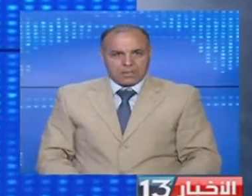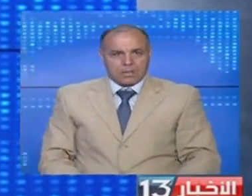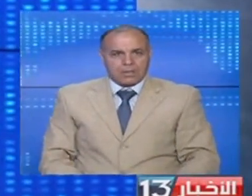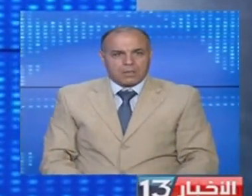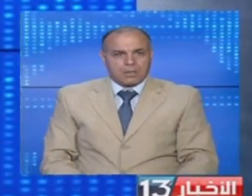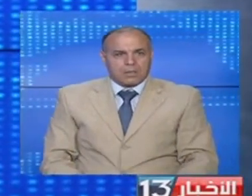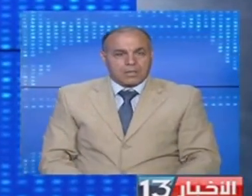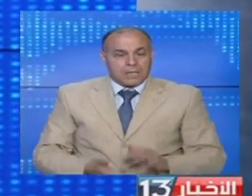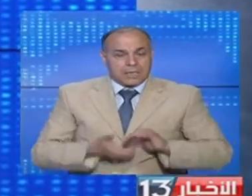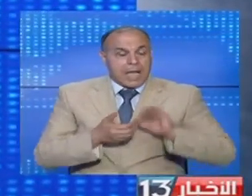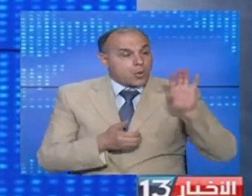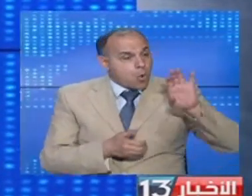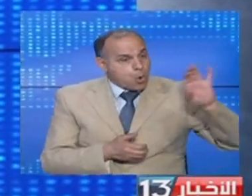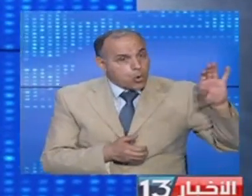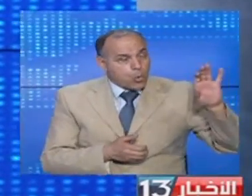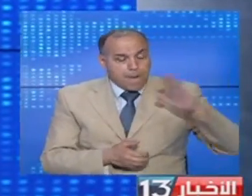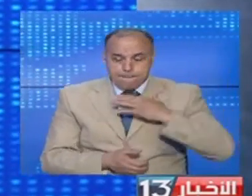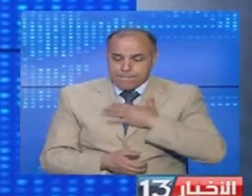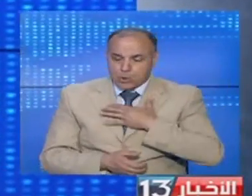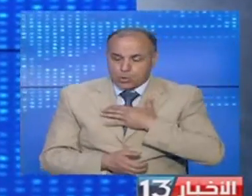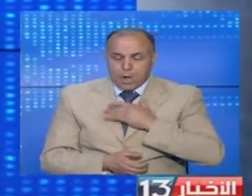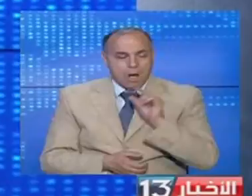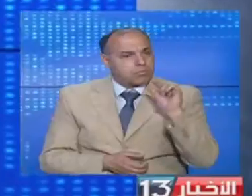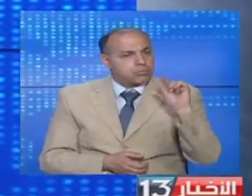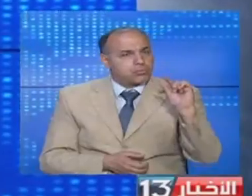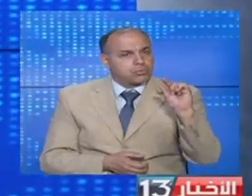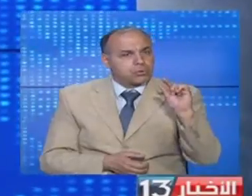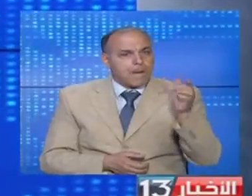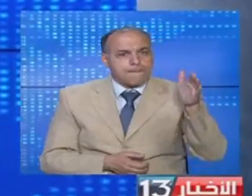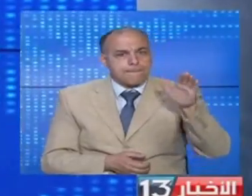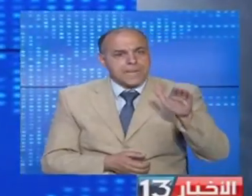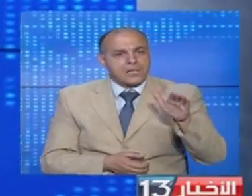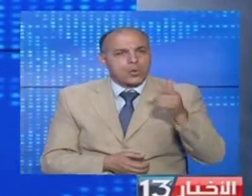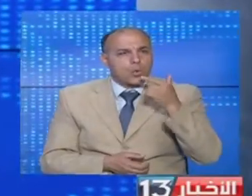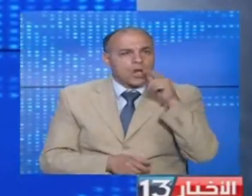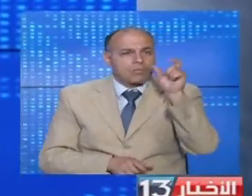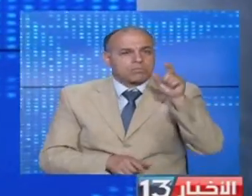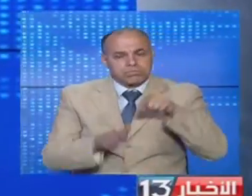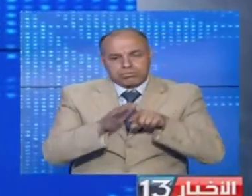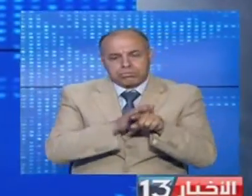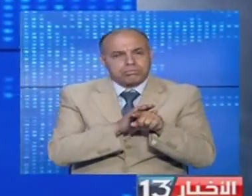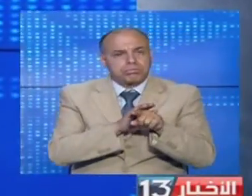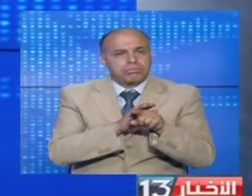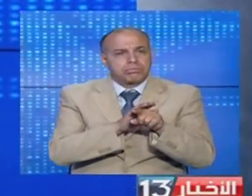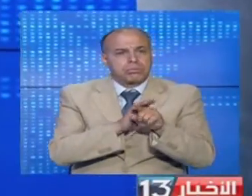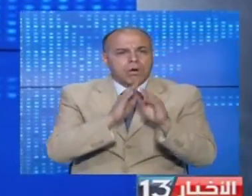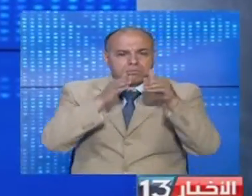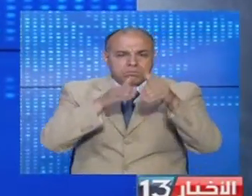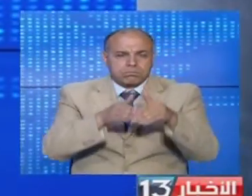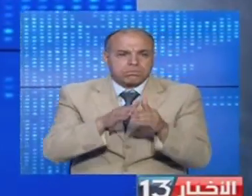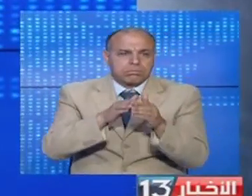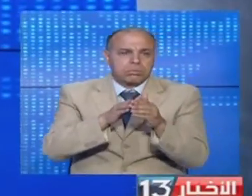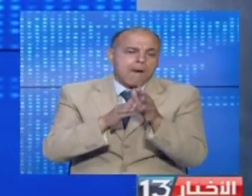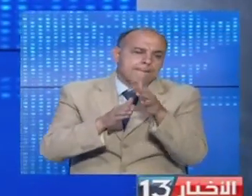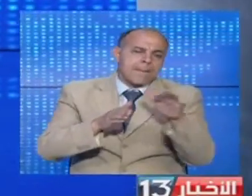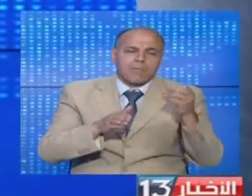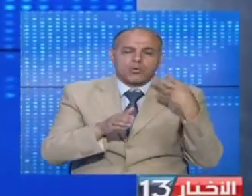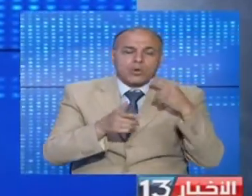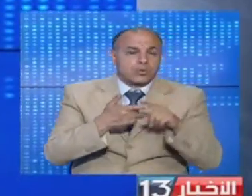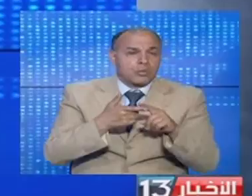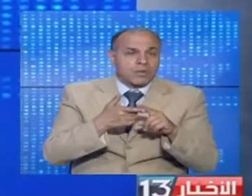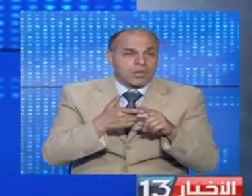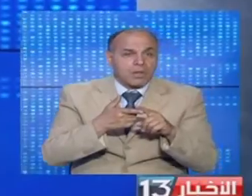الاتحاد الاوروبي مسؤول جزئيا عن وفيات بين مهاجرين يسافرون بقوارب عبر البحر المتوسط